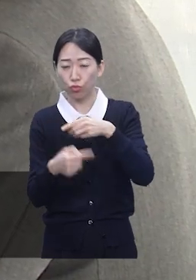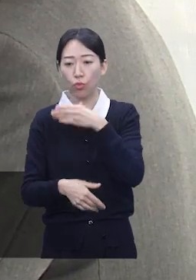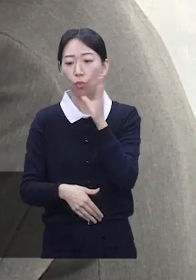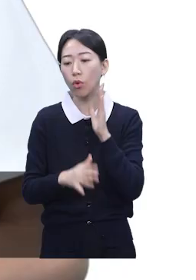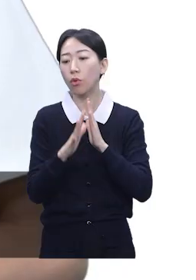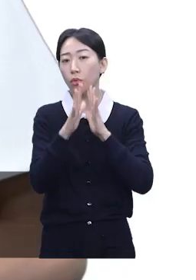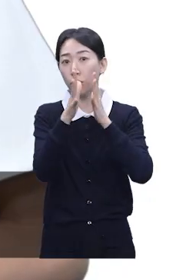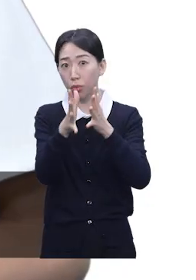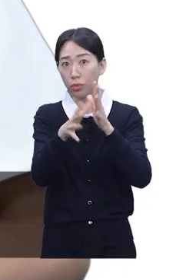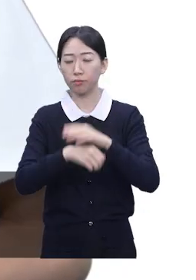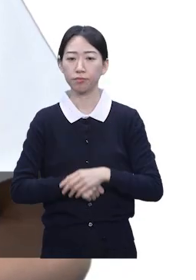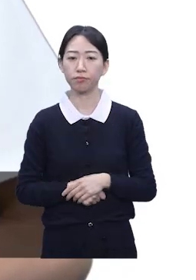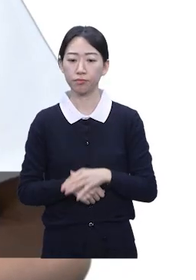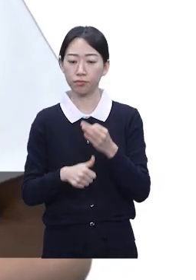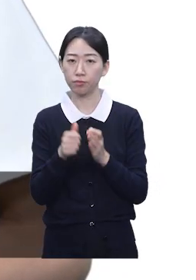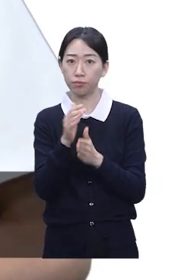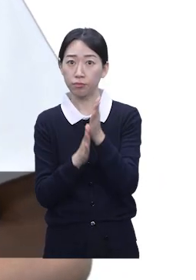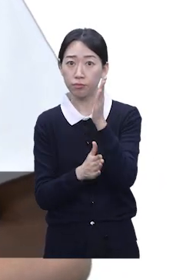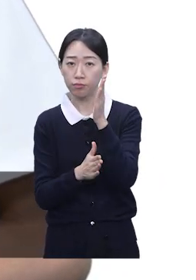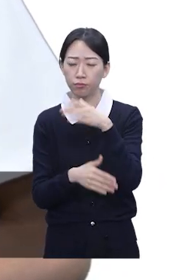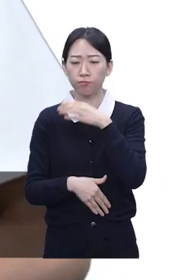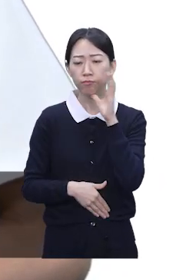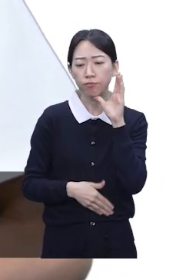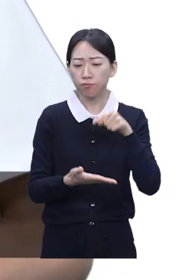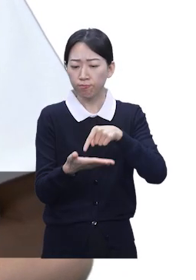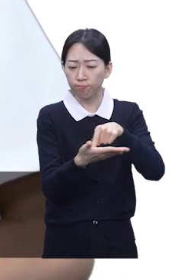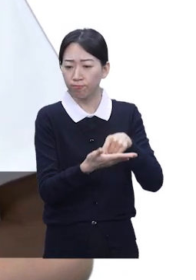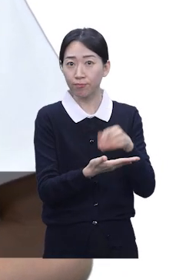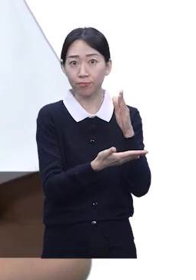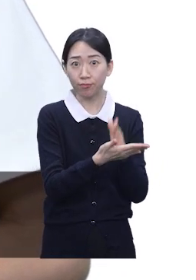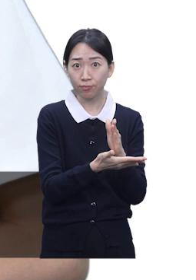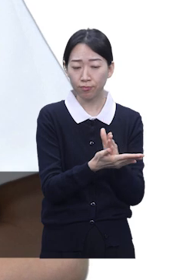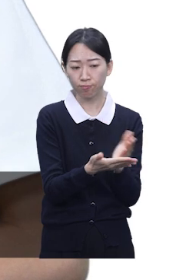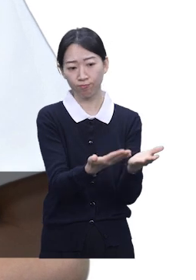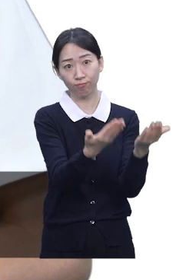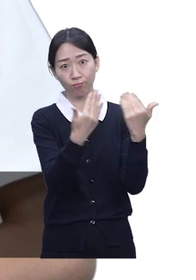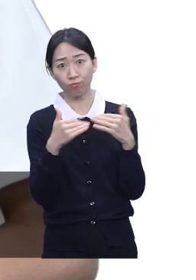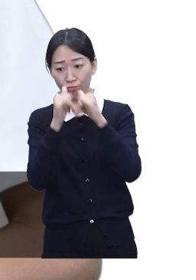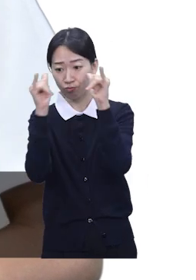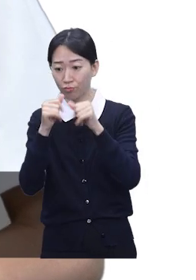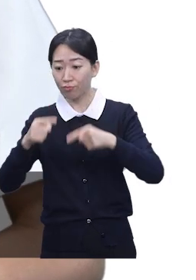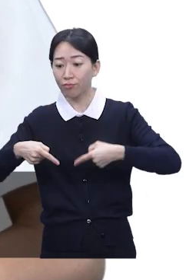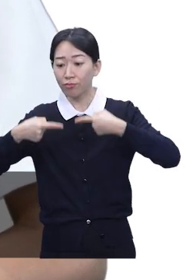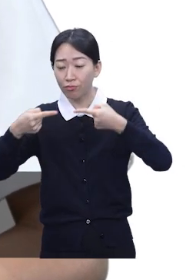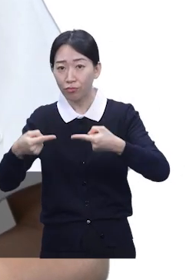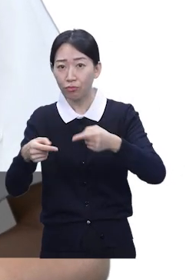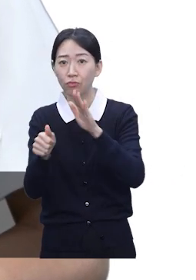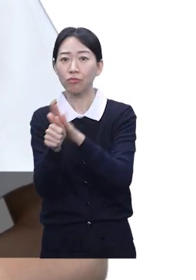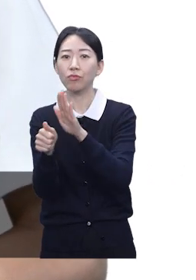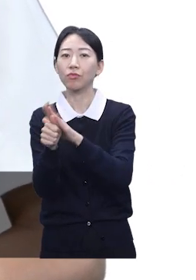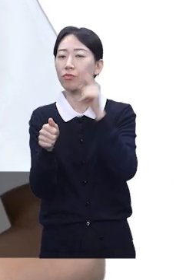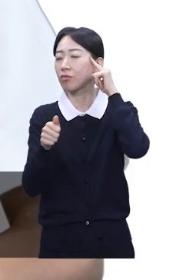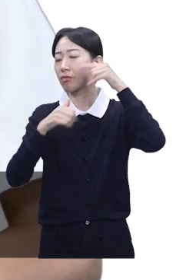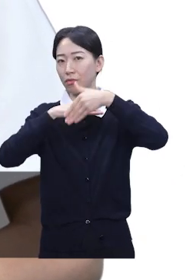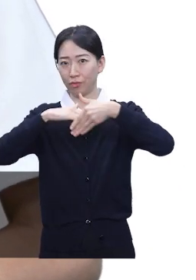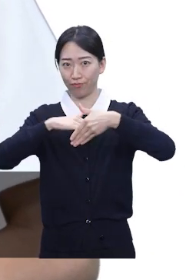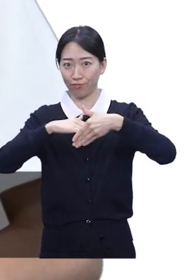않았습니다. 시는 어르신들이 세상과 소통하며 삶의 활력을 얻을 수 있도록 지원을 아끼지 않을